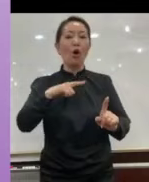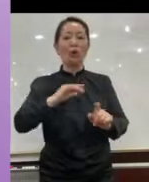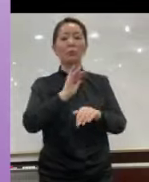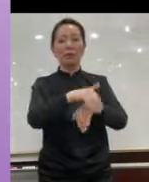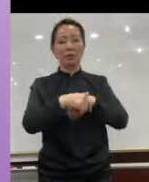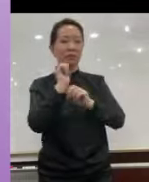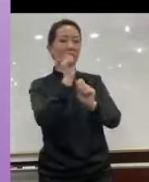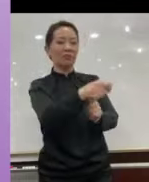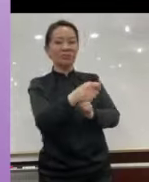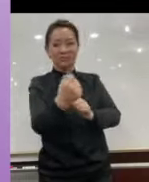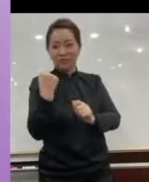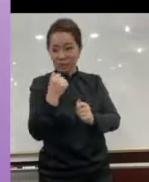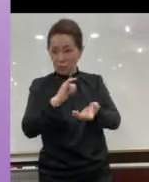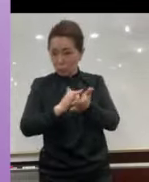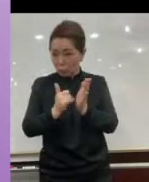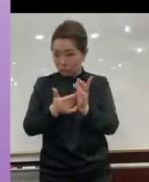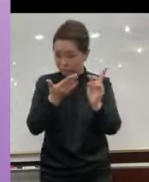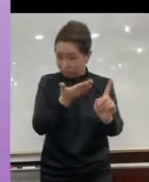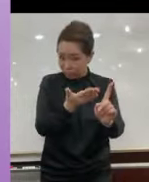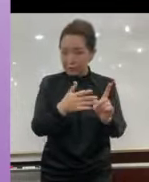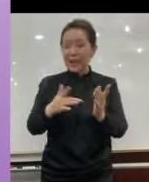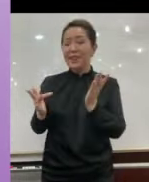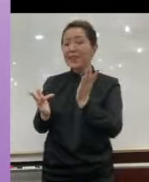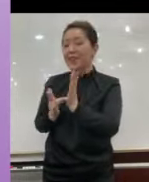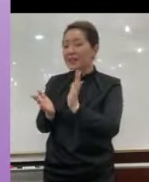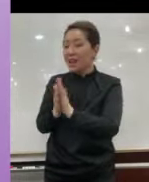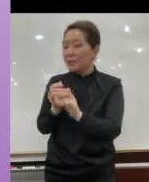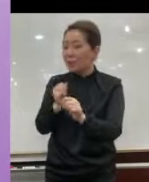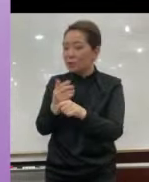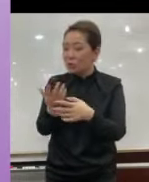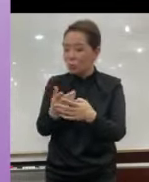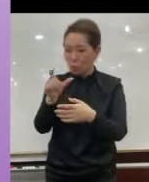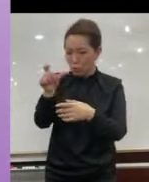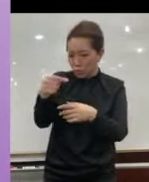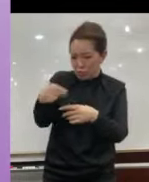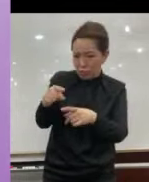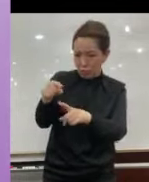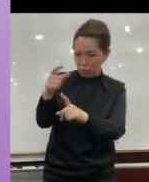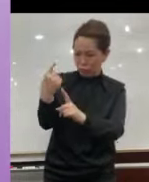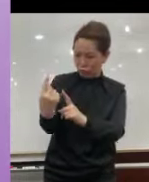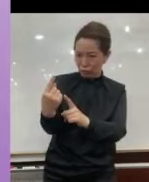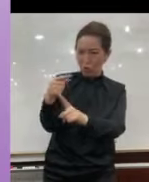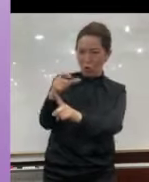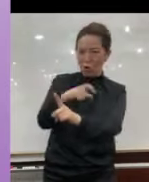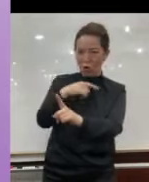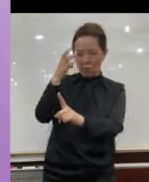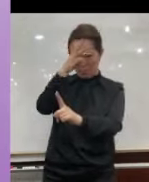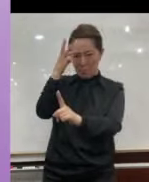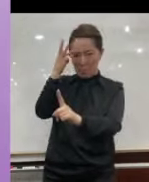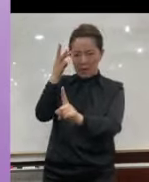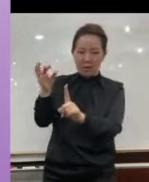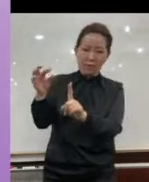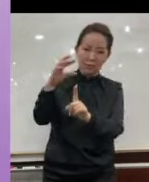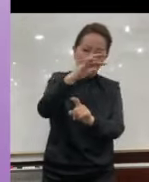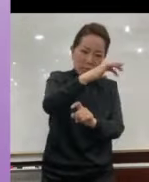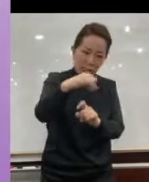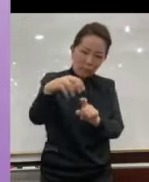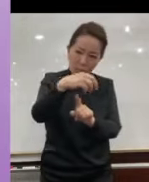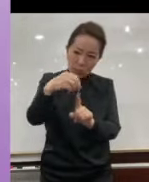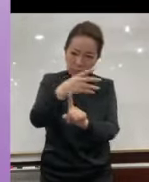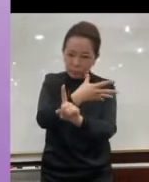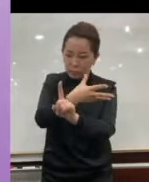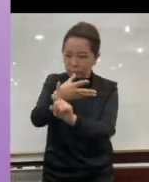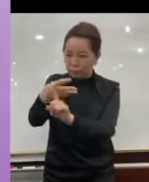бэлэн одоо хүмүүс юм өгөх биш, тэр хүмүүс өөрсдөө мэдлэг олж авах, өөрсдөө хэрэгжүүлэх хэмжээний энэ